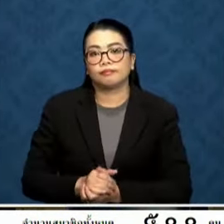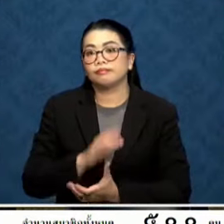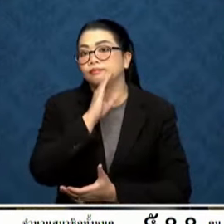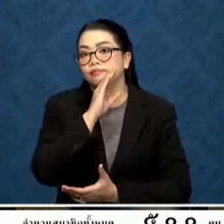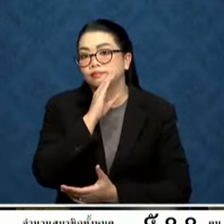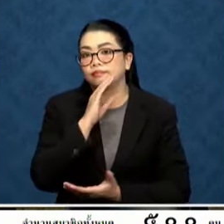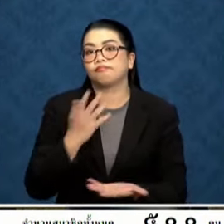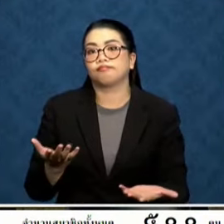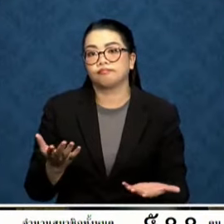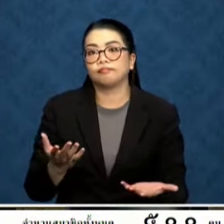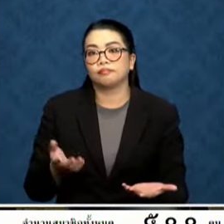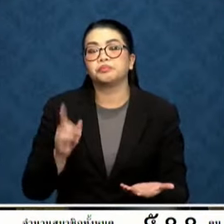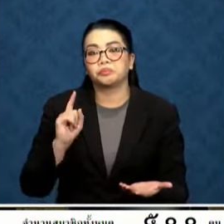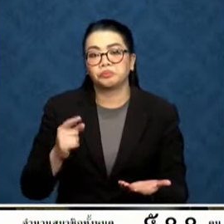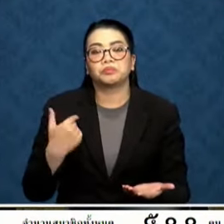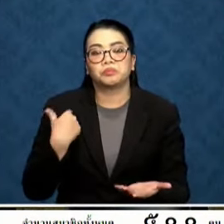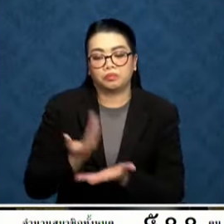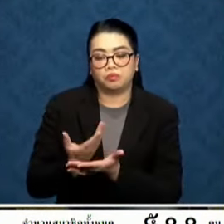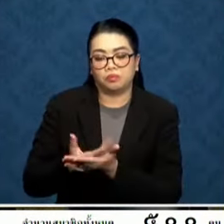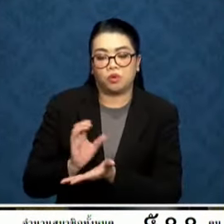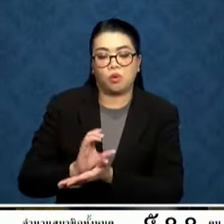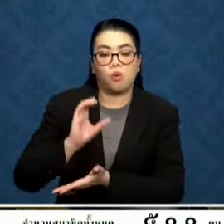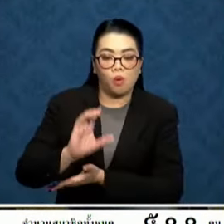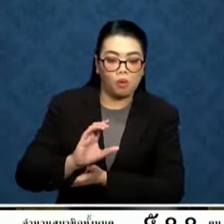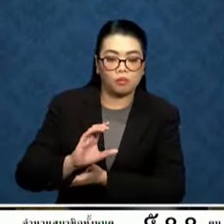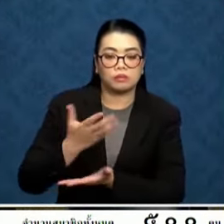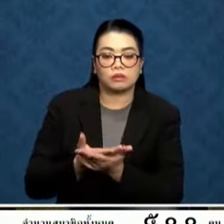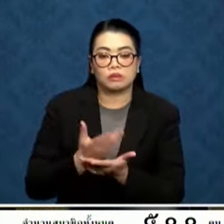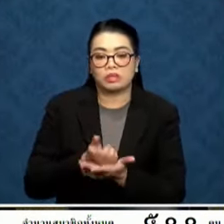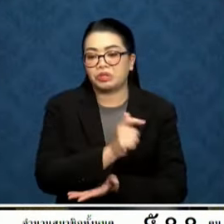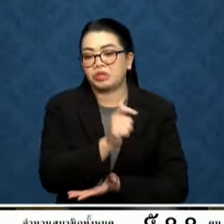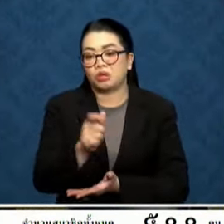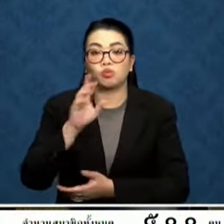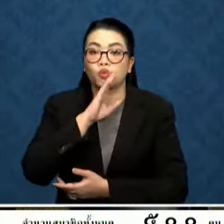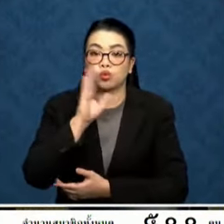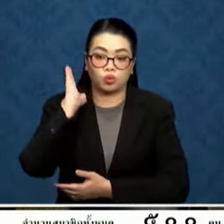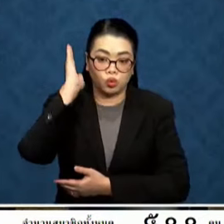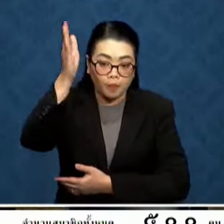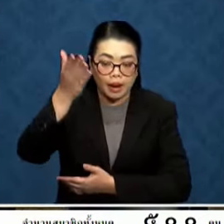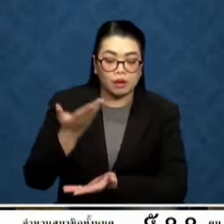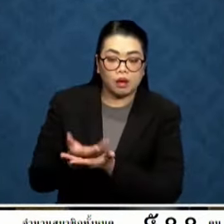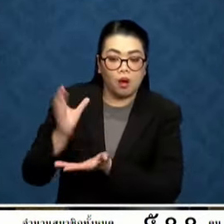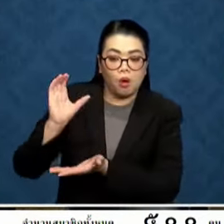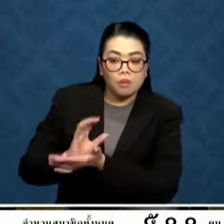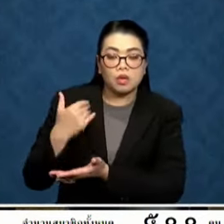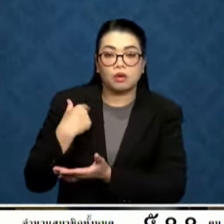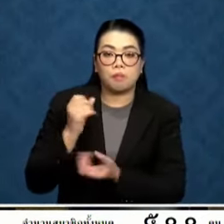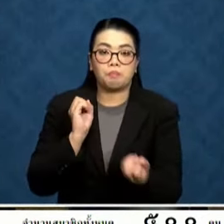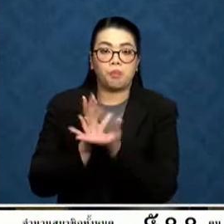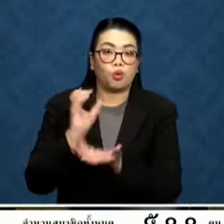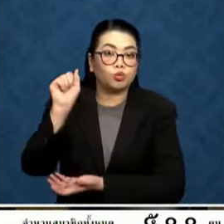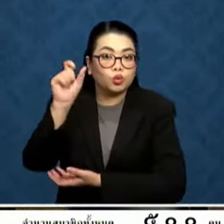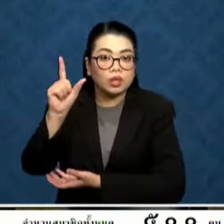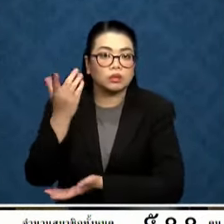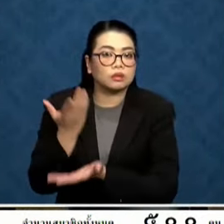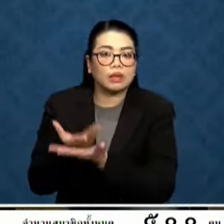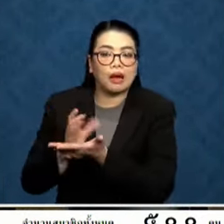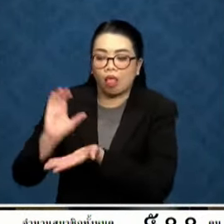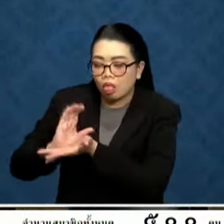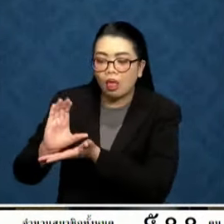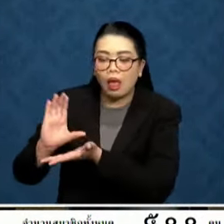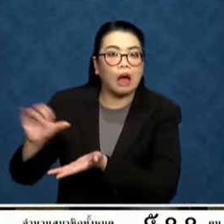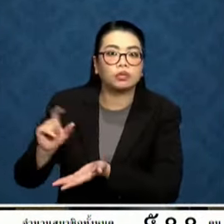จำเป็นต้องมีงบประมาณต้องมีการใช้จ่ายฉุกเฉินจริงๆหรือการลงทุนภาครัฐขนาดใหญ่ใน